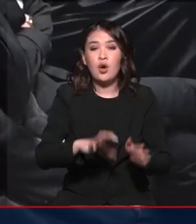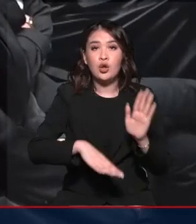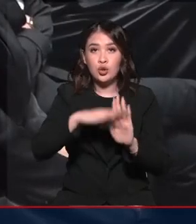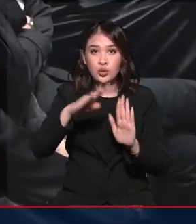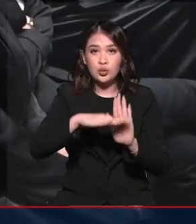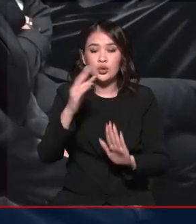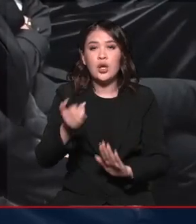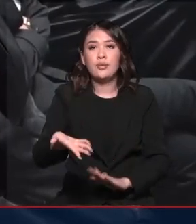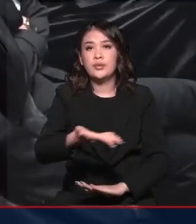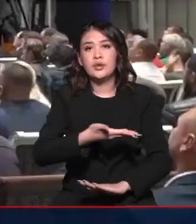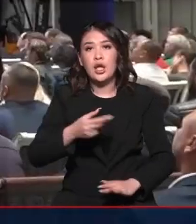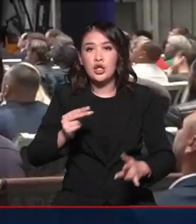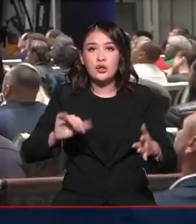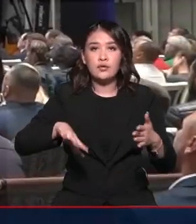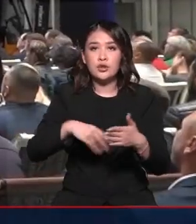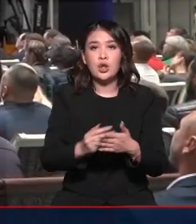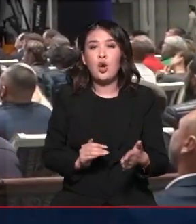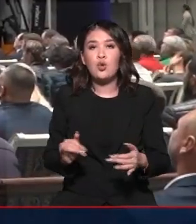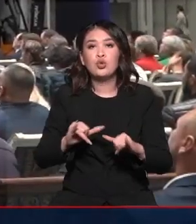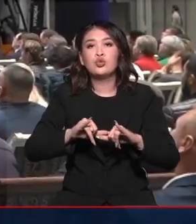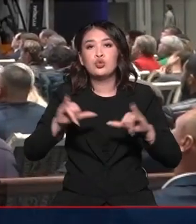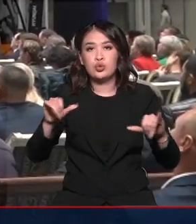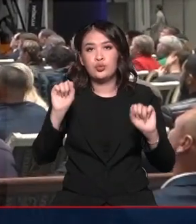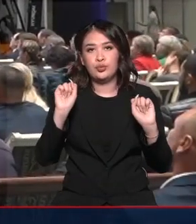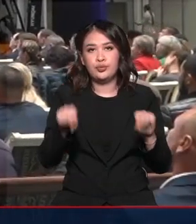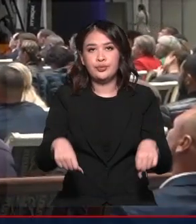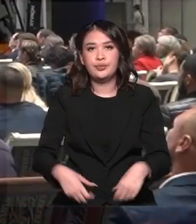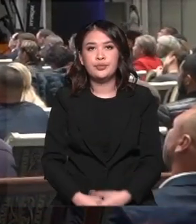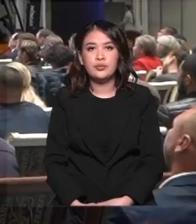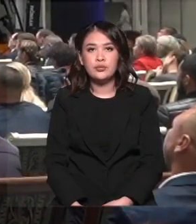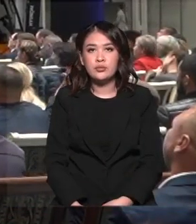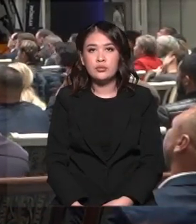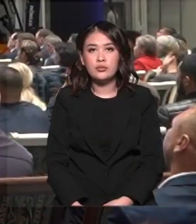жақсарту аймақтың инвестициялық тартымдылығын арттырмақ. Асылбек Тойбек, Жібек жолы.